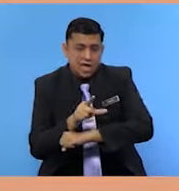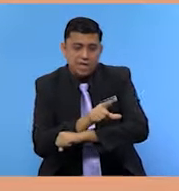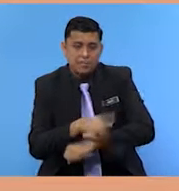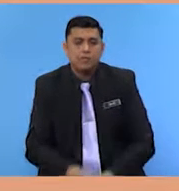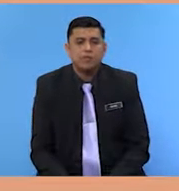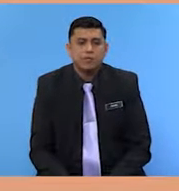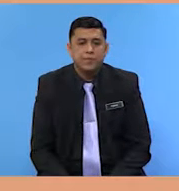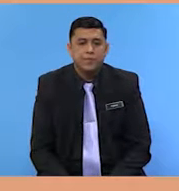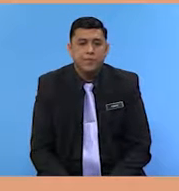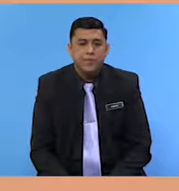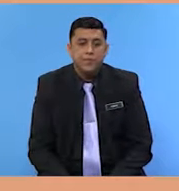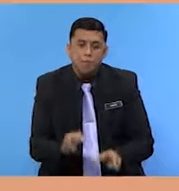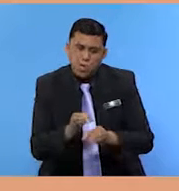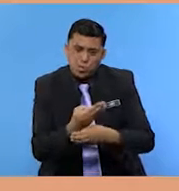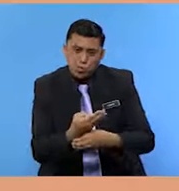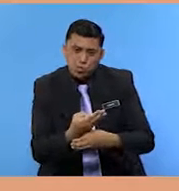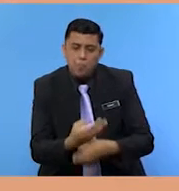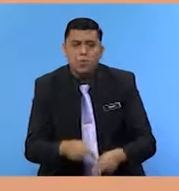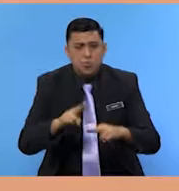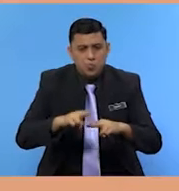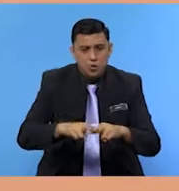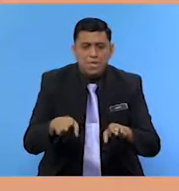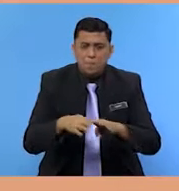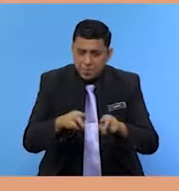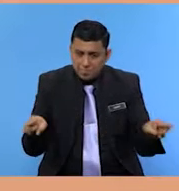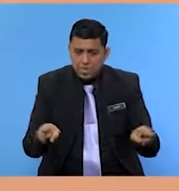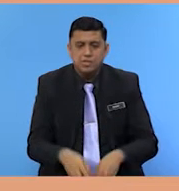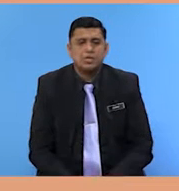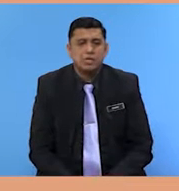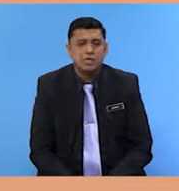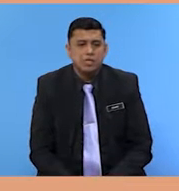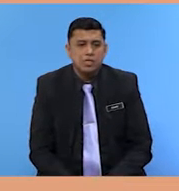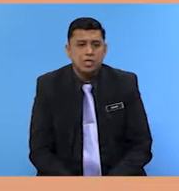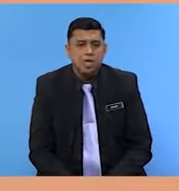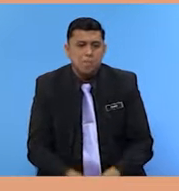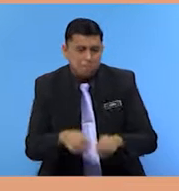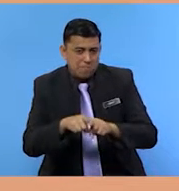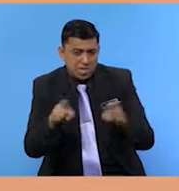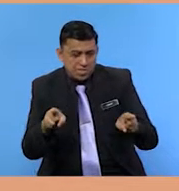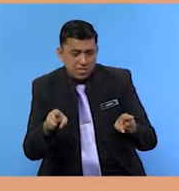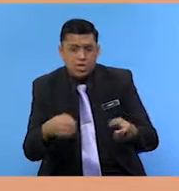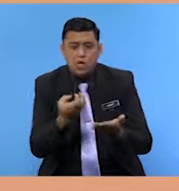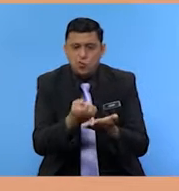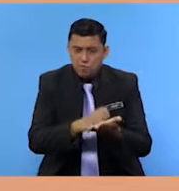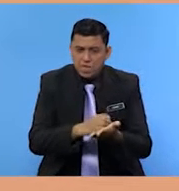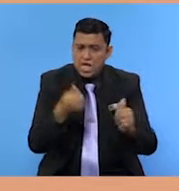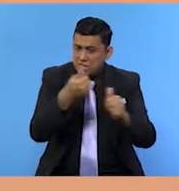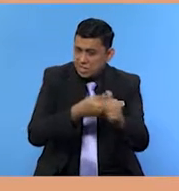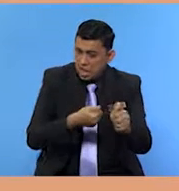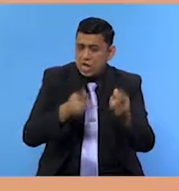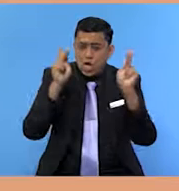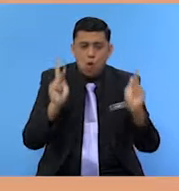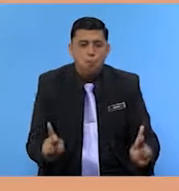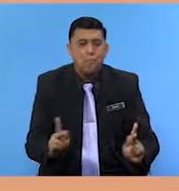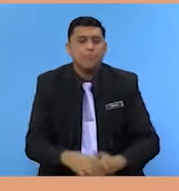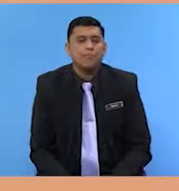pedalaman. Keadaan pola penduduk yang berbeza ini secara tidak langsung mewujudkan perbezaan ekonomi bagi setiap kaum, di mana kita